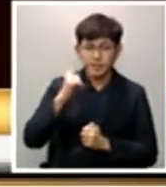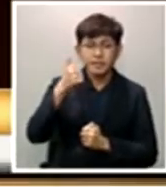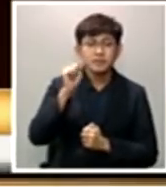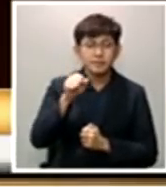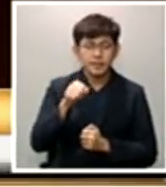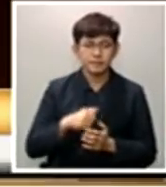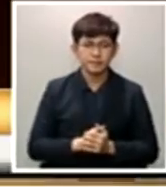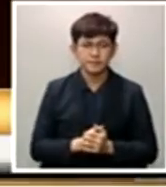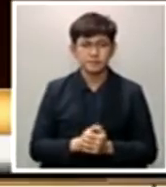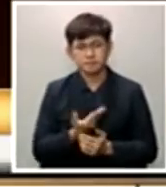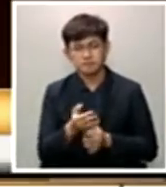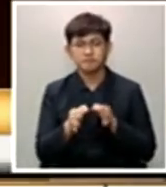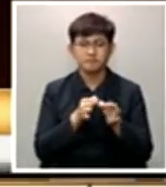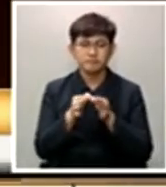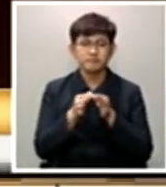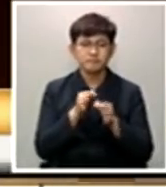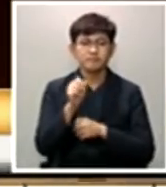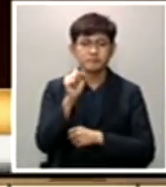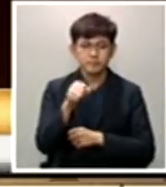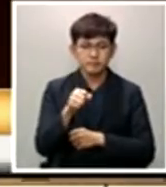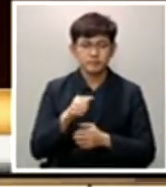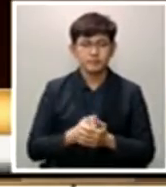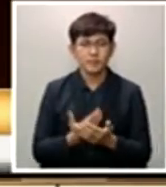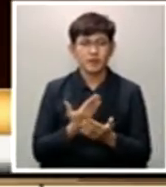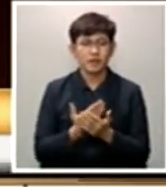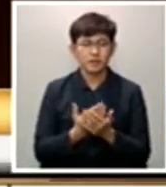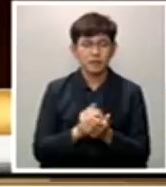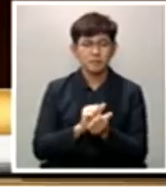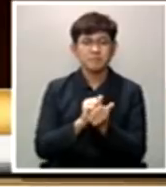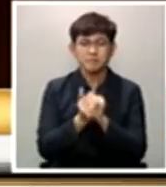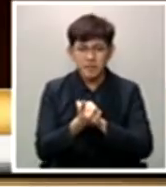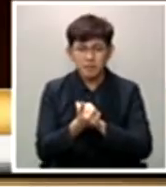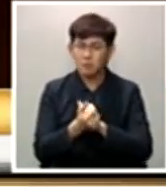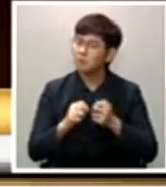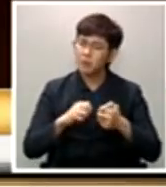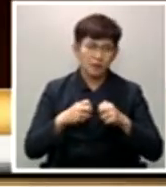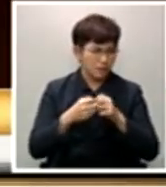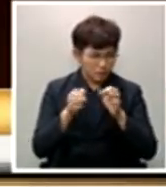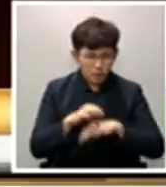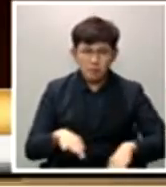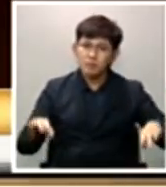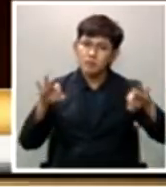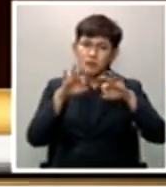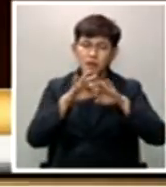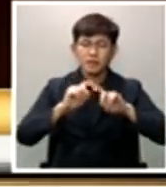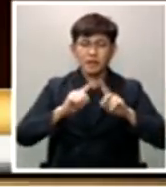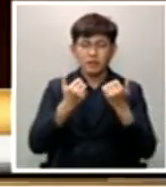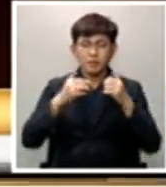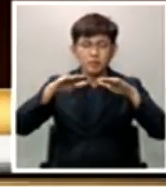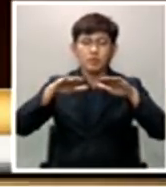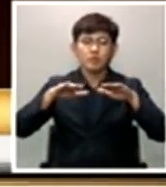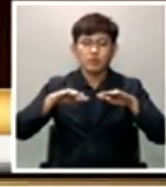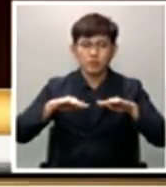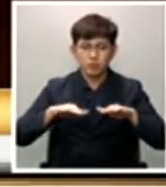นั้นนี่คือเรื่องที่ท่านอธิบายเมื่อสักครู่นี้ว่าอัตราแลกเปลี่ยนนั้นเป็นระเบิดลูกใหญ่มันเป็นลูกใหญ่จริงๆแต่ขณะนี้มันเริ่มคลี่คลาย